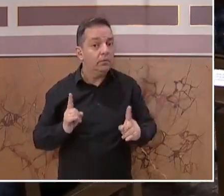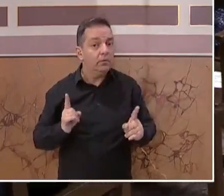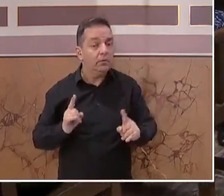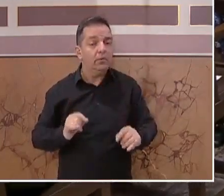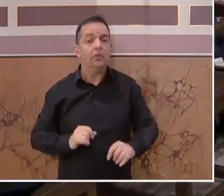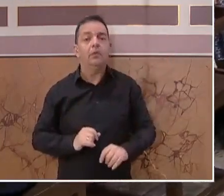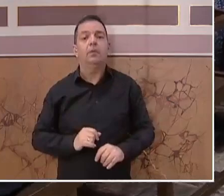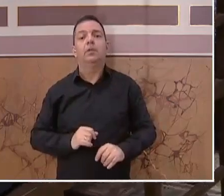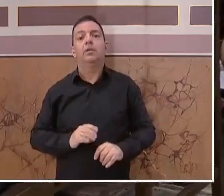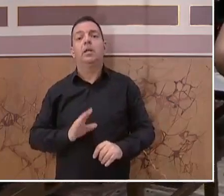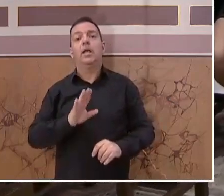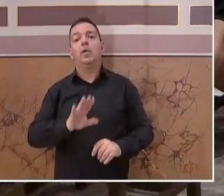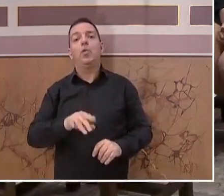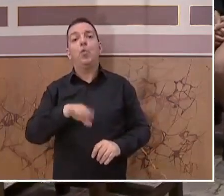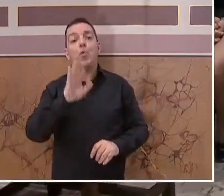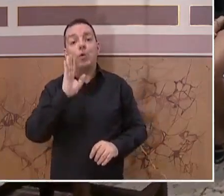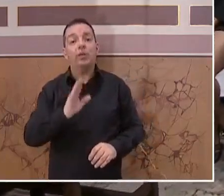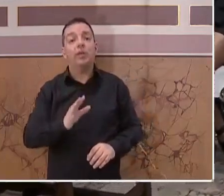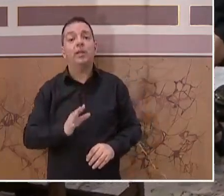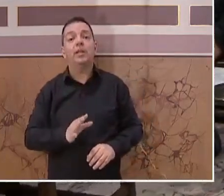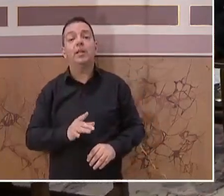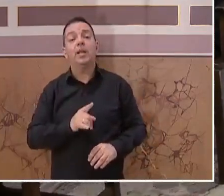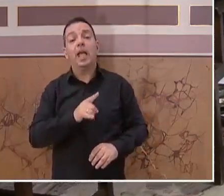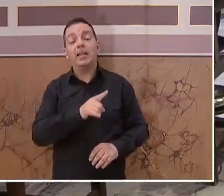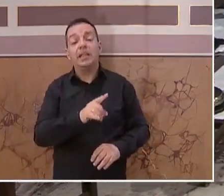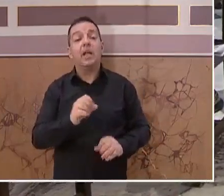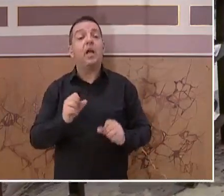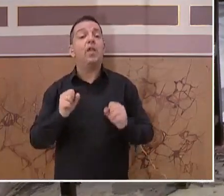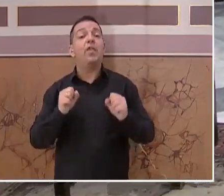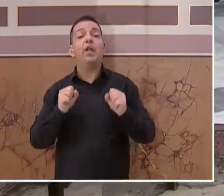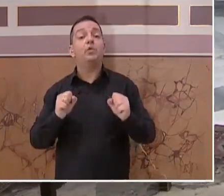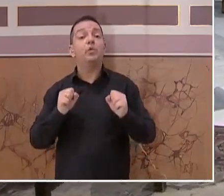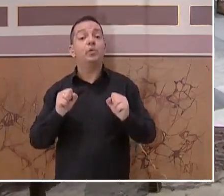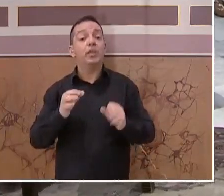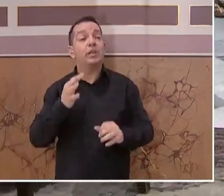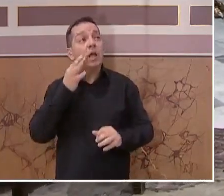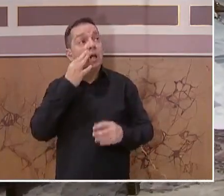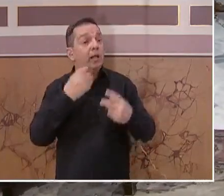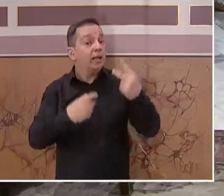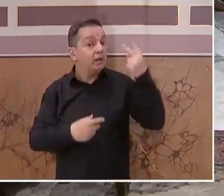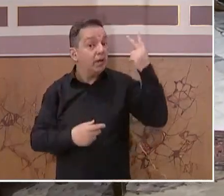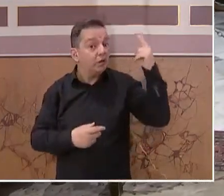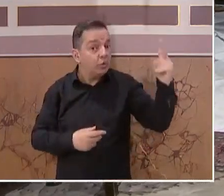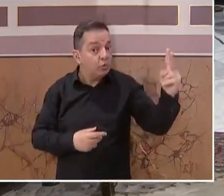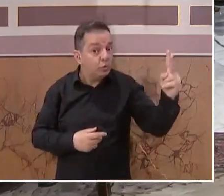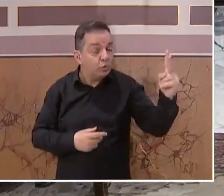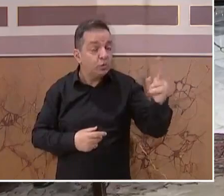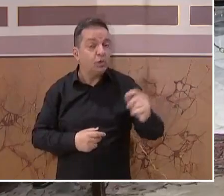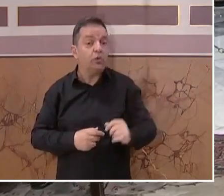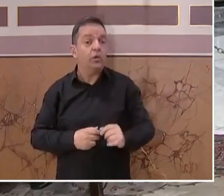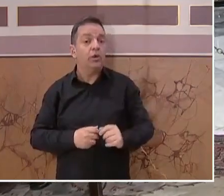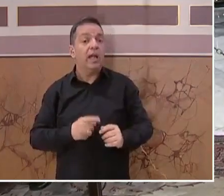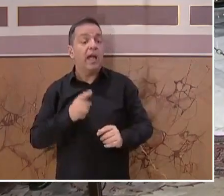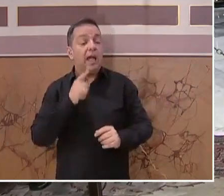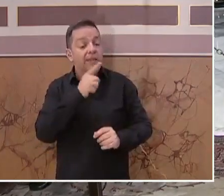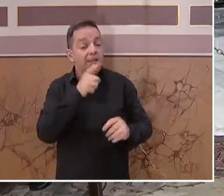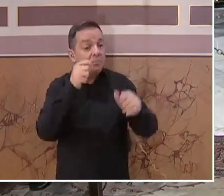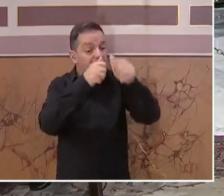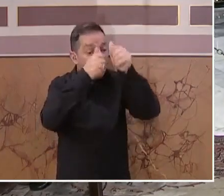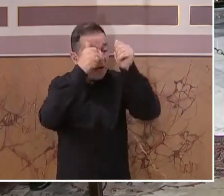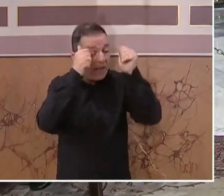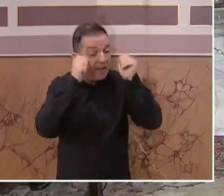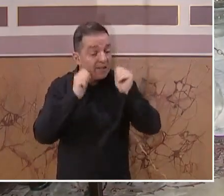ένεκα γεγέννησε». «Δεν ζούσες για τον εαυτόν σου», της λέγει. «Εσύ